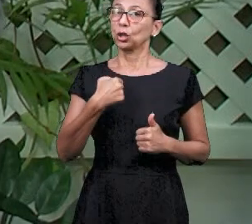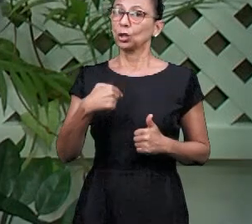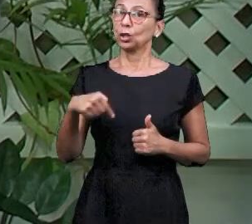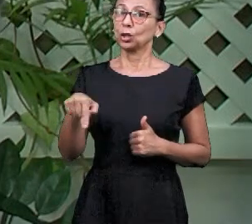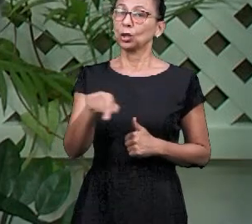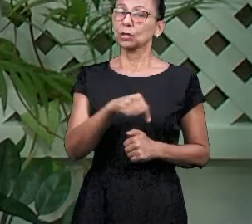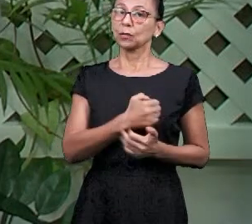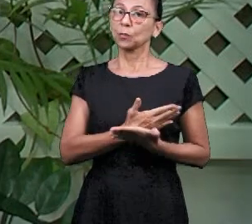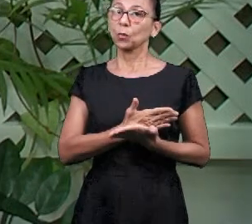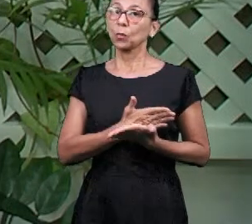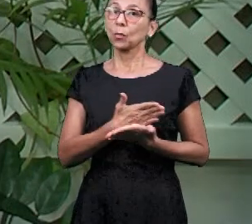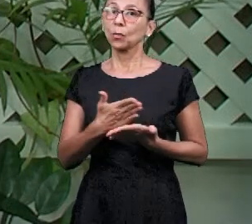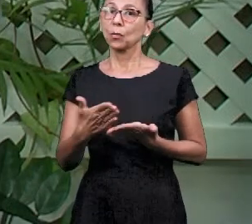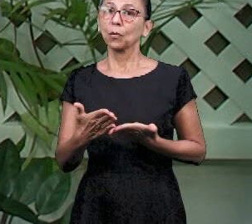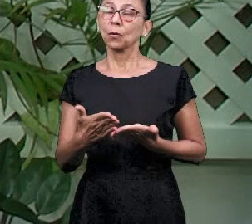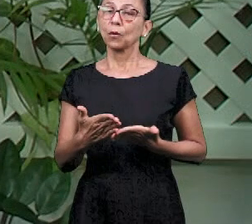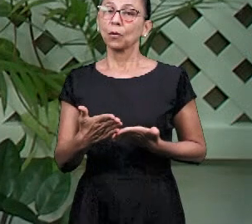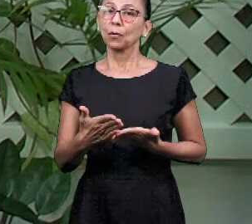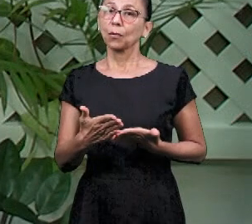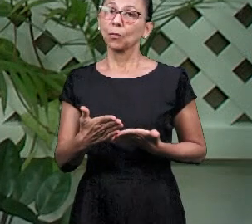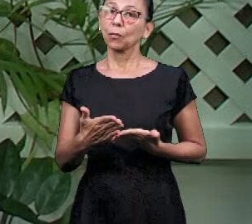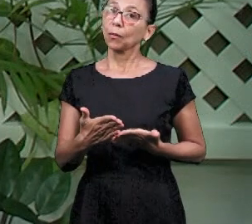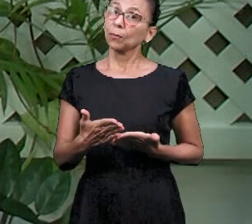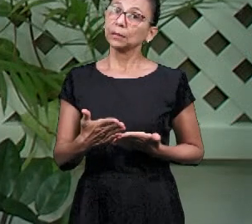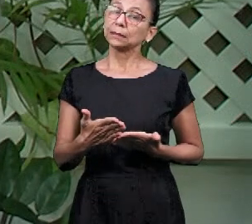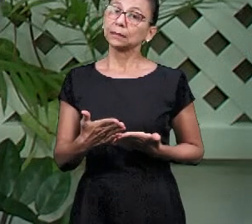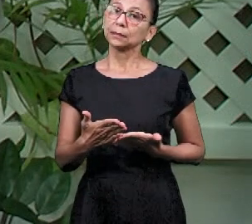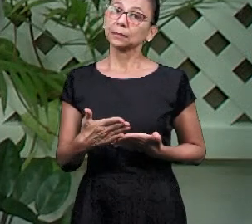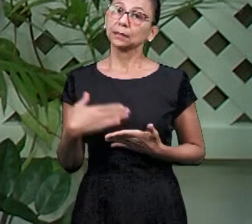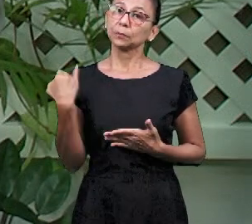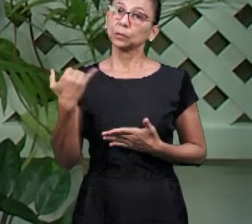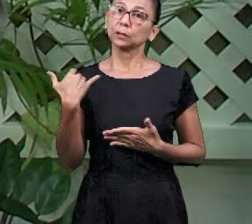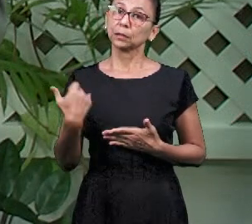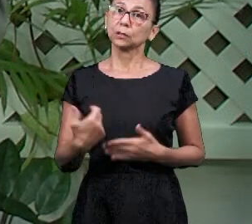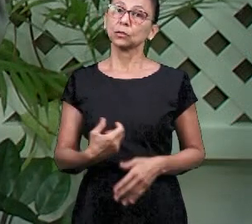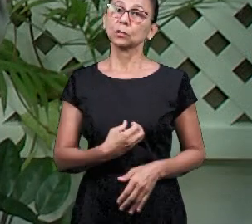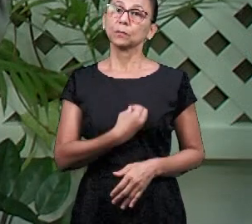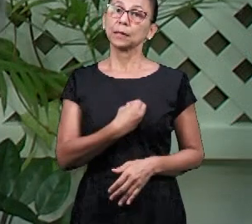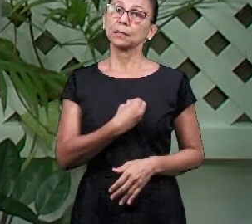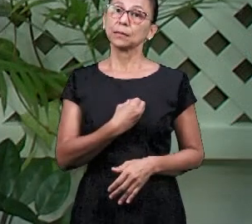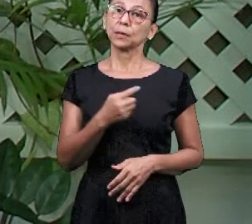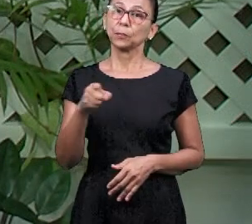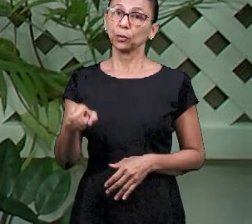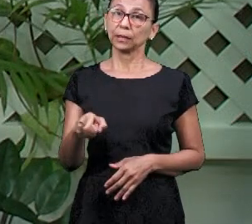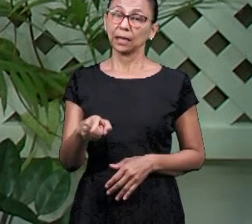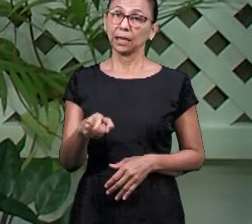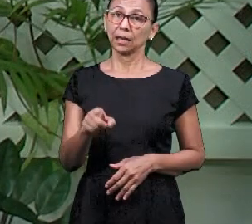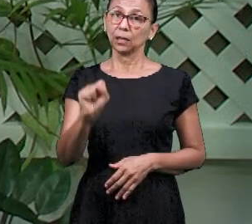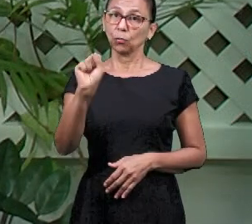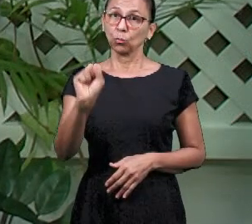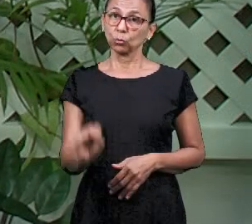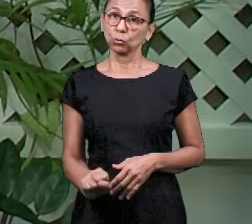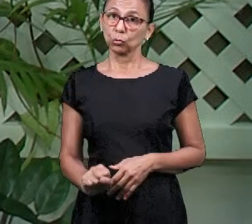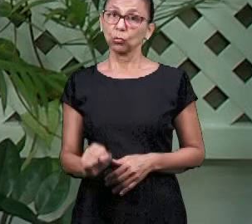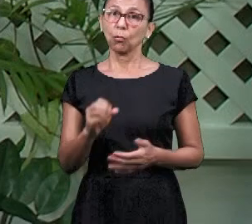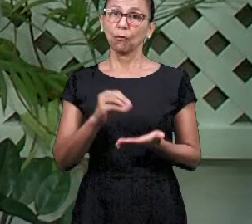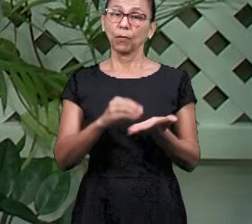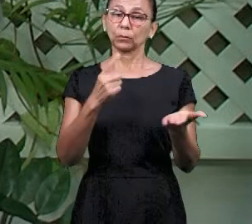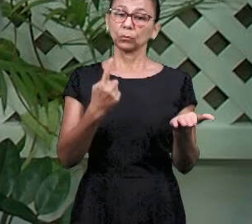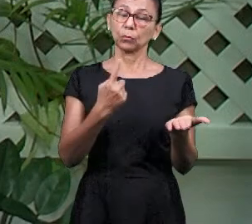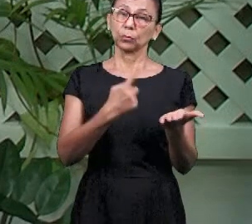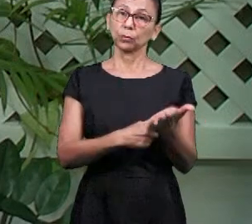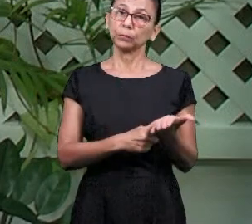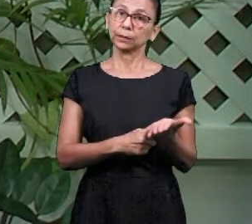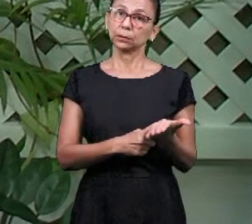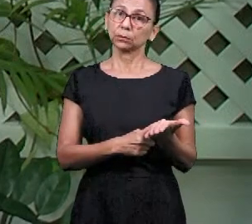merveille, loué sur le nom du Seigneur. Nous attendons que quelques États du Sud se lèvent encore.